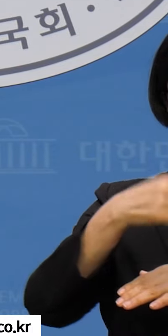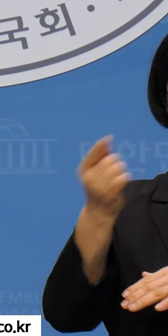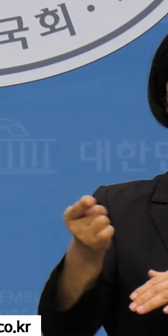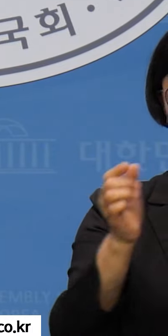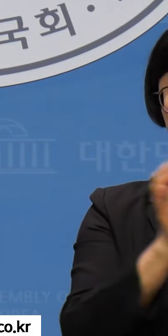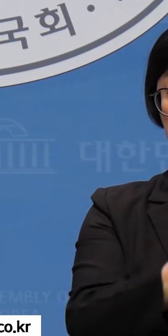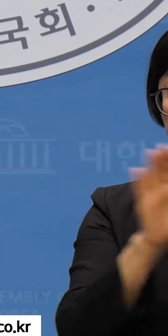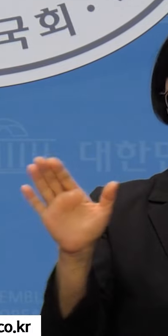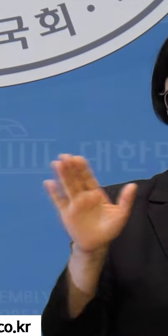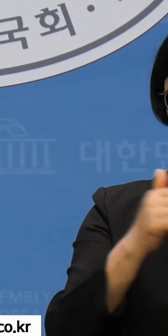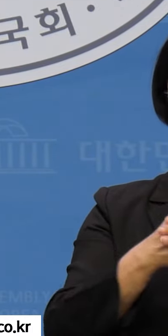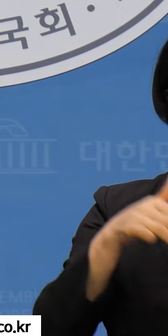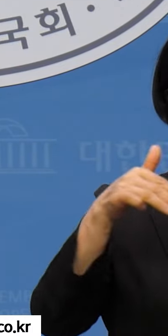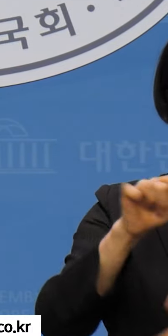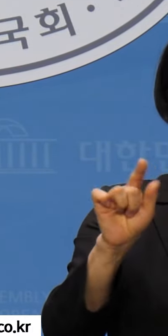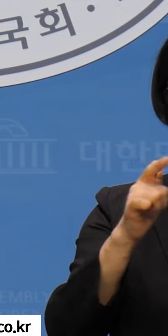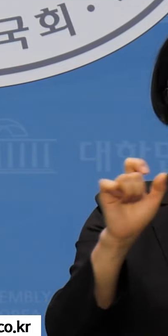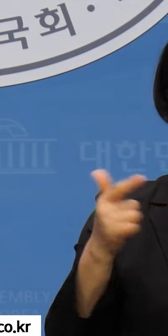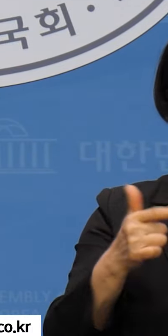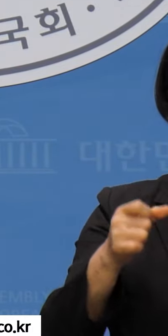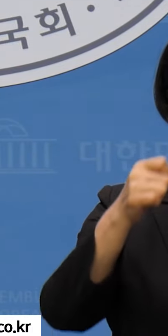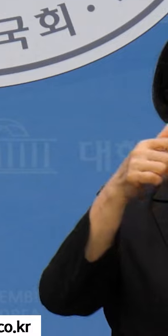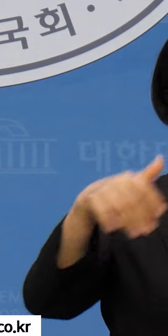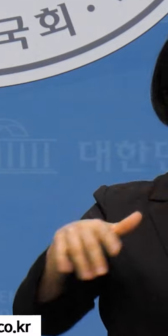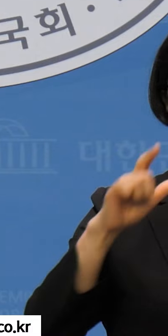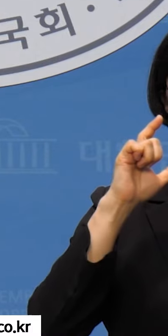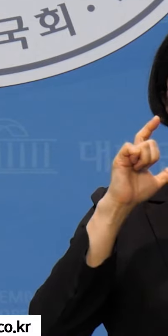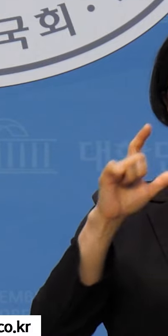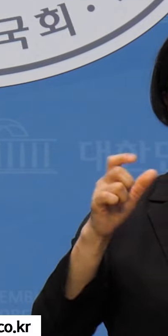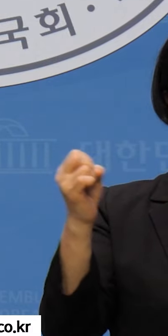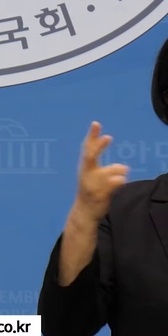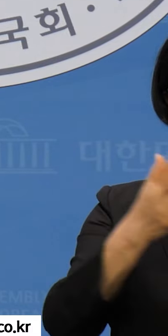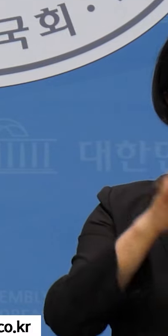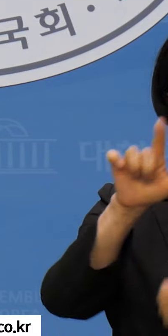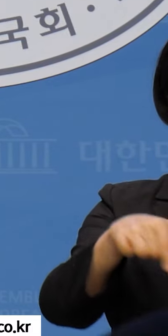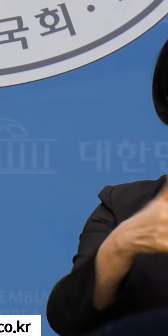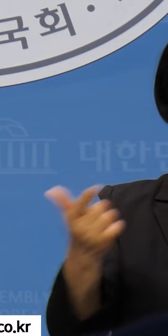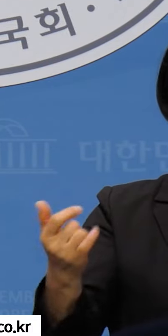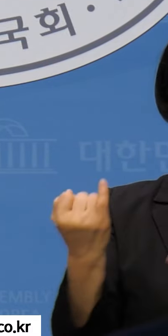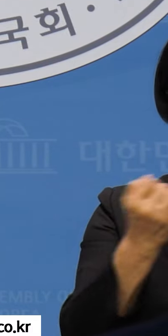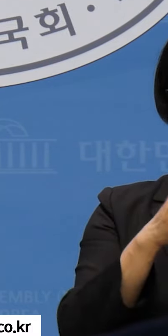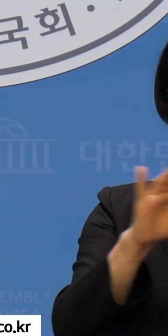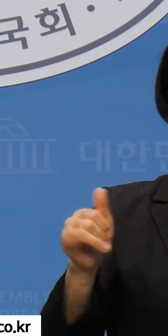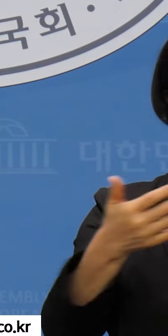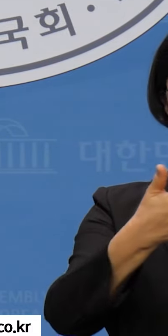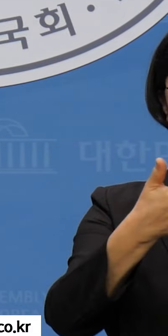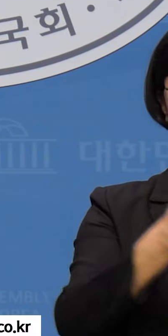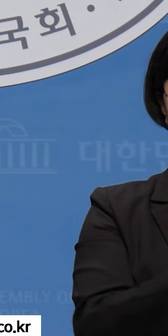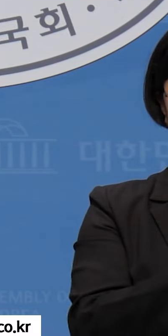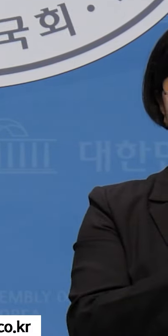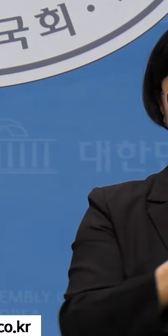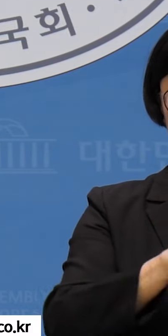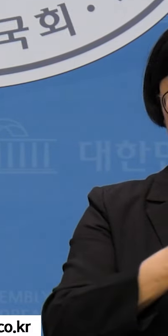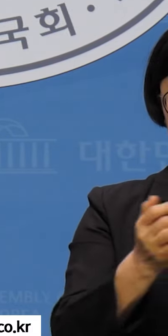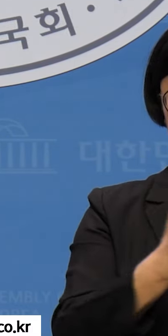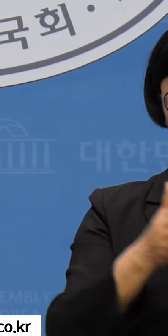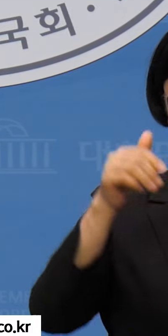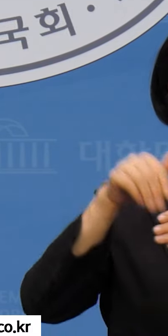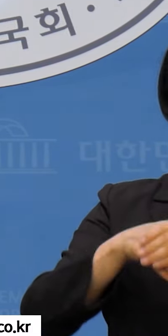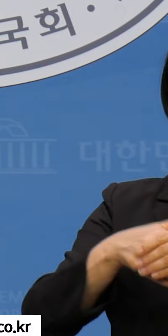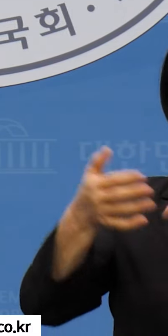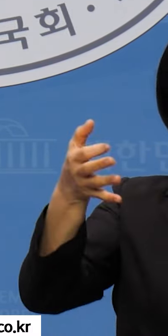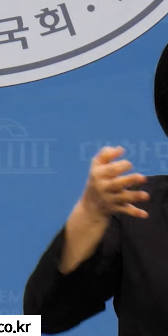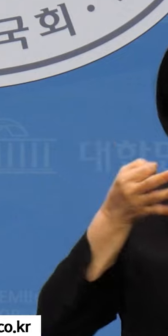기형적인 차관 부처를 선언했습니다. 그리고 단 하루 만에 여성가족부 폐지를 재점화하며